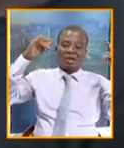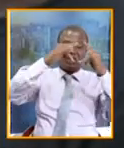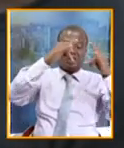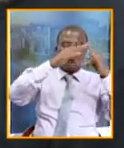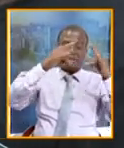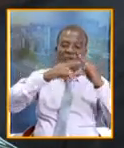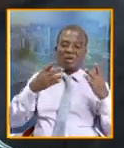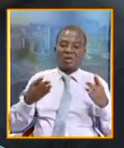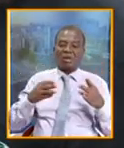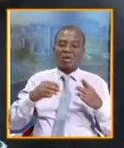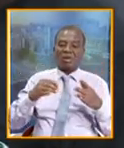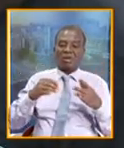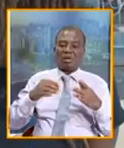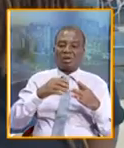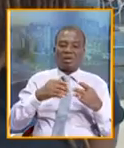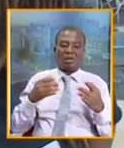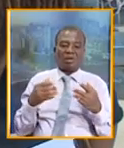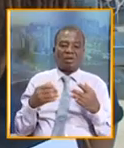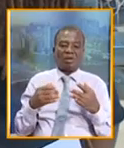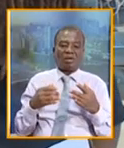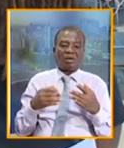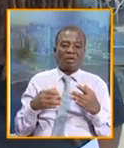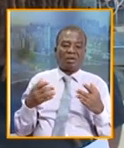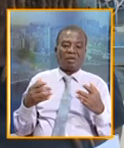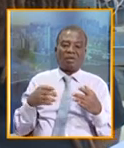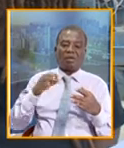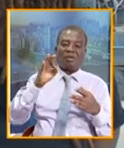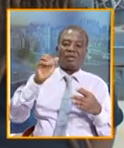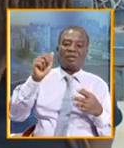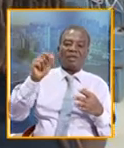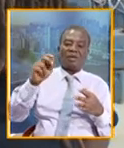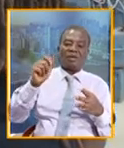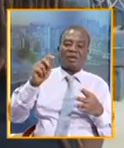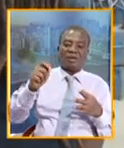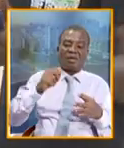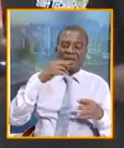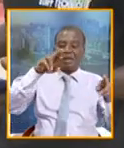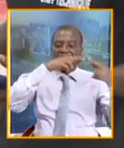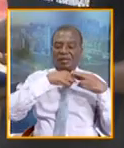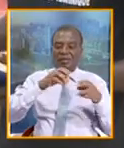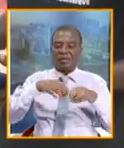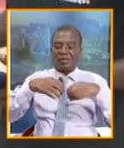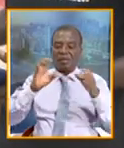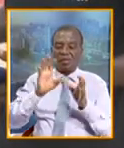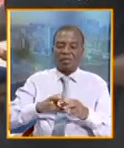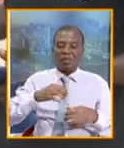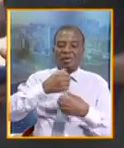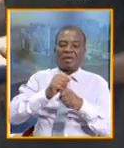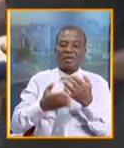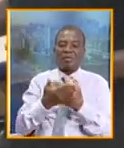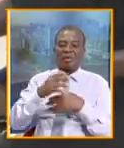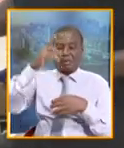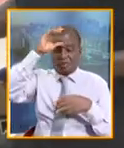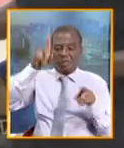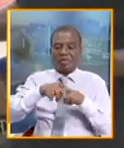Après ça, on mettra les VIP. Fanta Sidibé est la responsable commerciale de cette entreprise fondée par son père il y a un